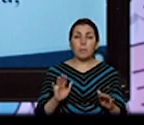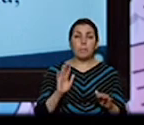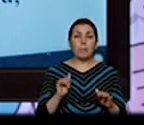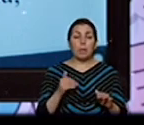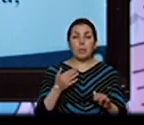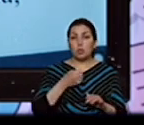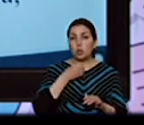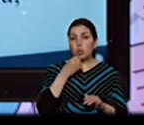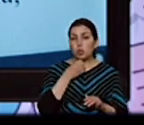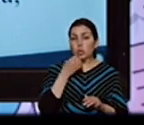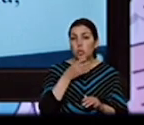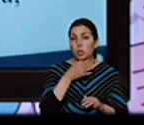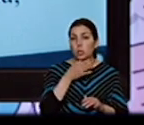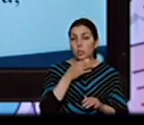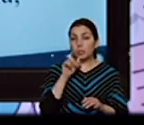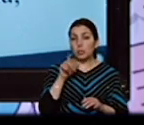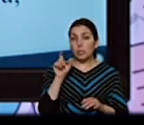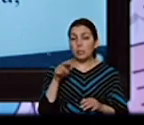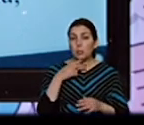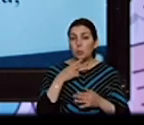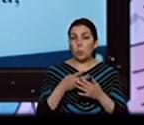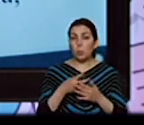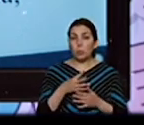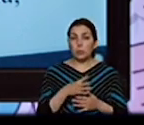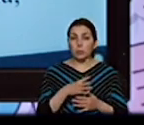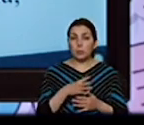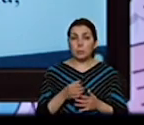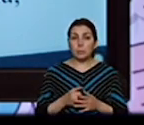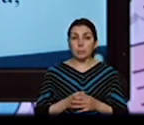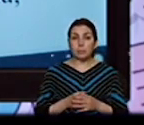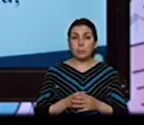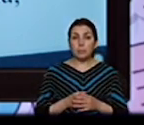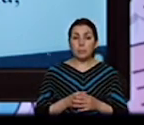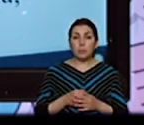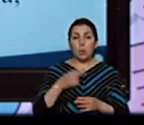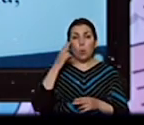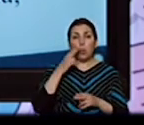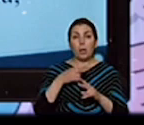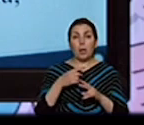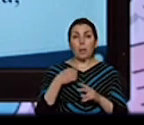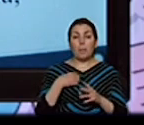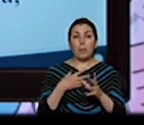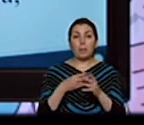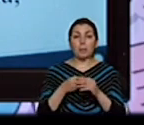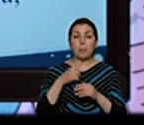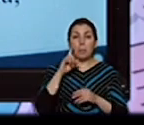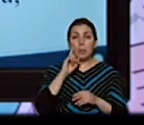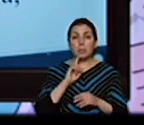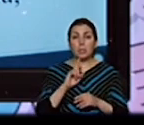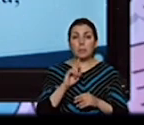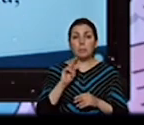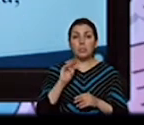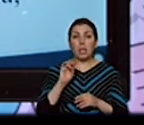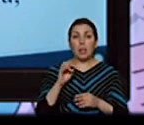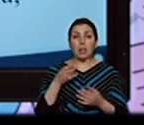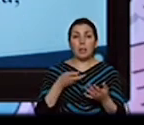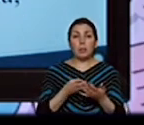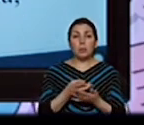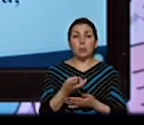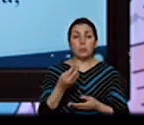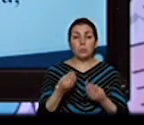va katta yoshdagi kishilarni ko'rdik. Ukam bilan men mazza qilib chana